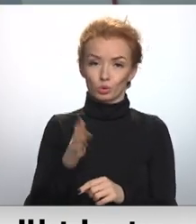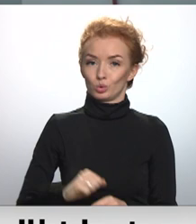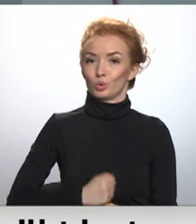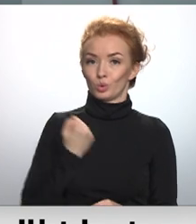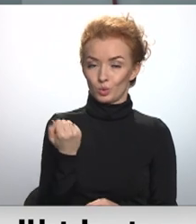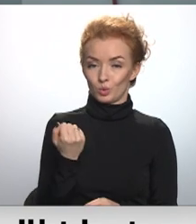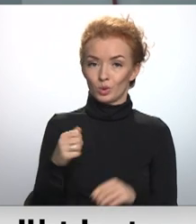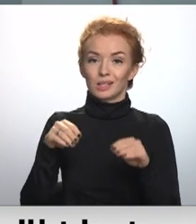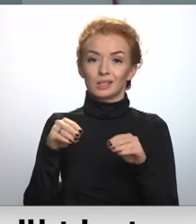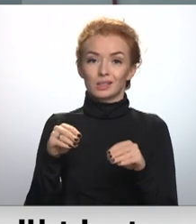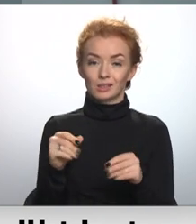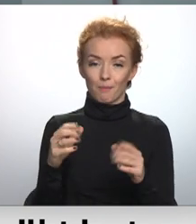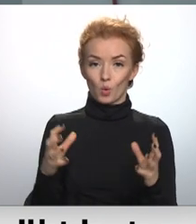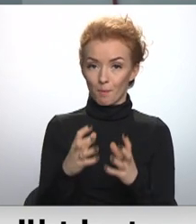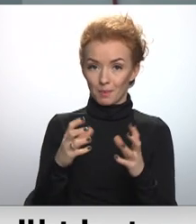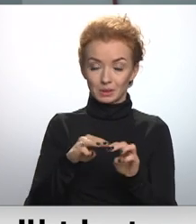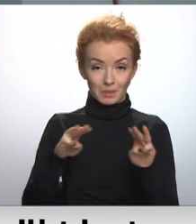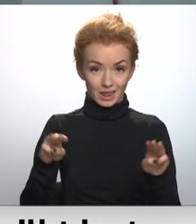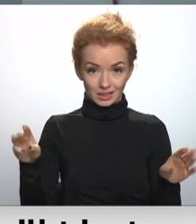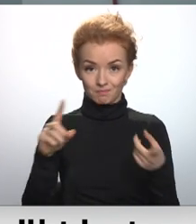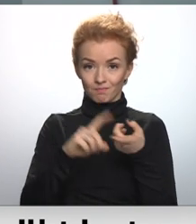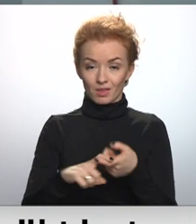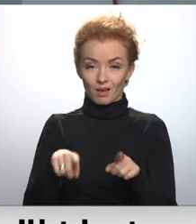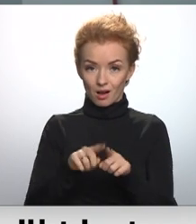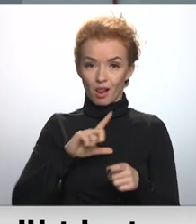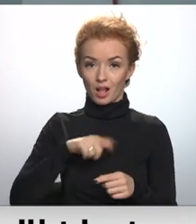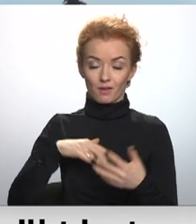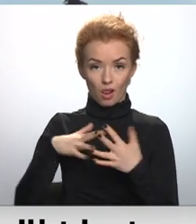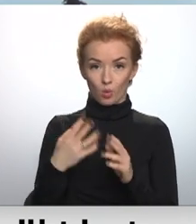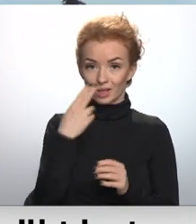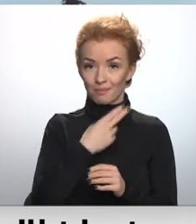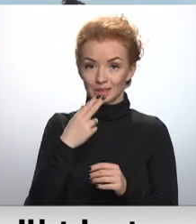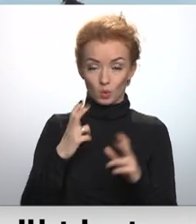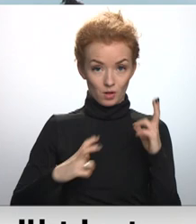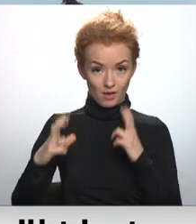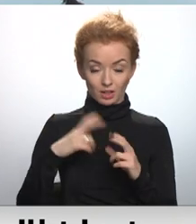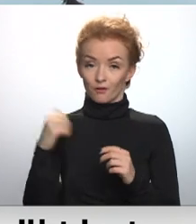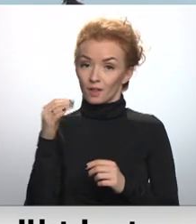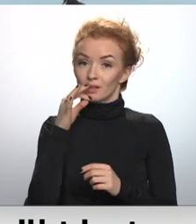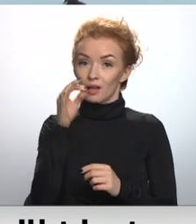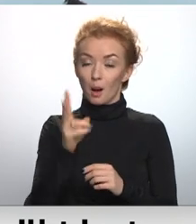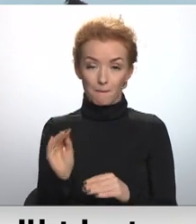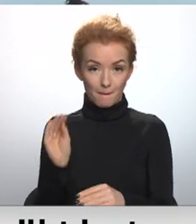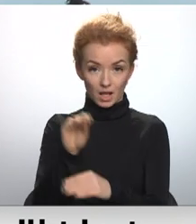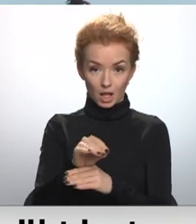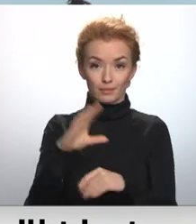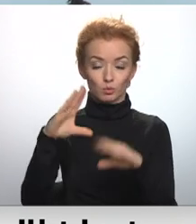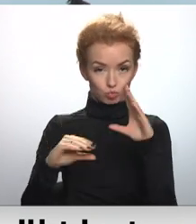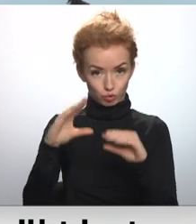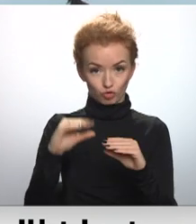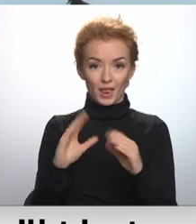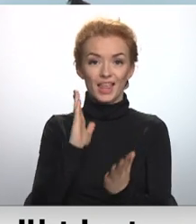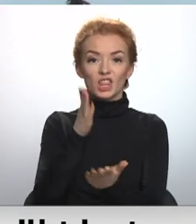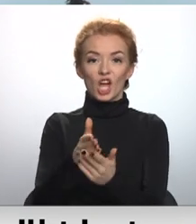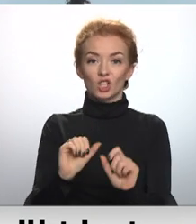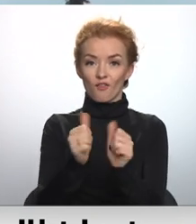grūti. Zemkopības ministrija, kuras pakļautībā ir arī Latvijas lauksaimniecības universitāte, skaidro, ka papildinājums budžetā universitātei tiešā veidā